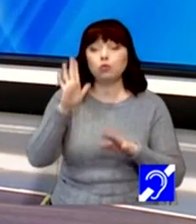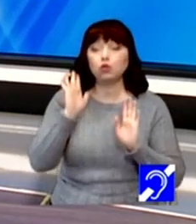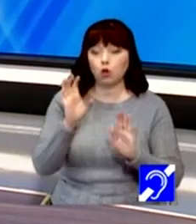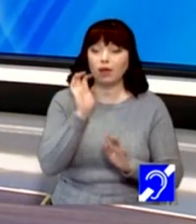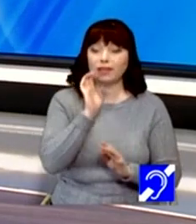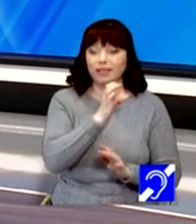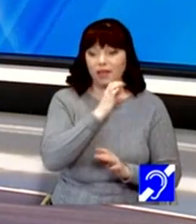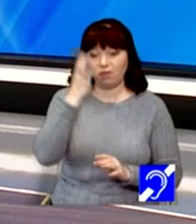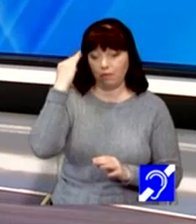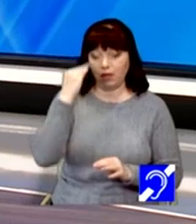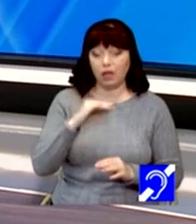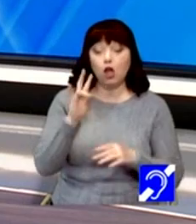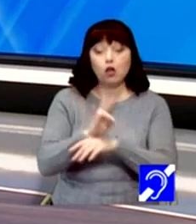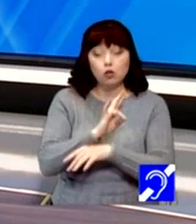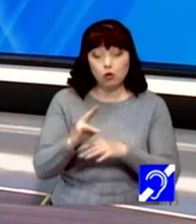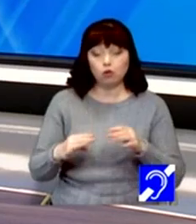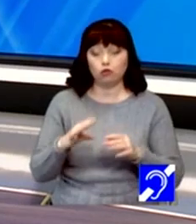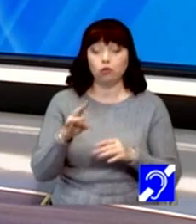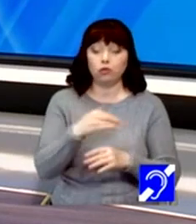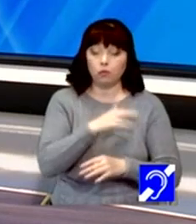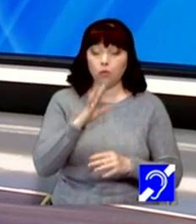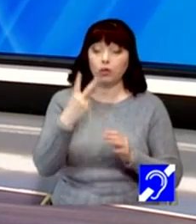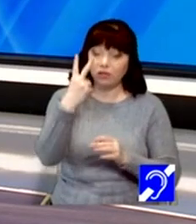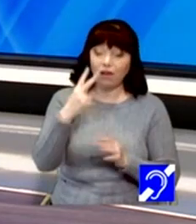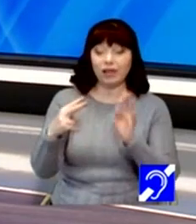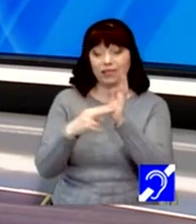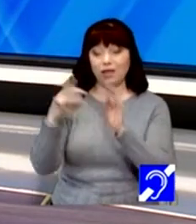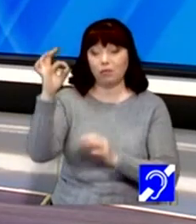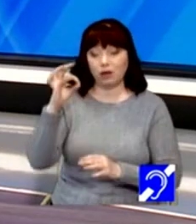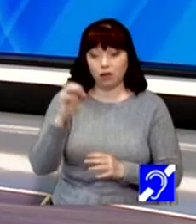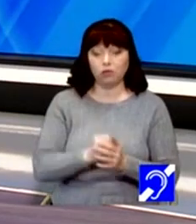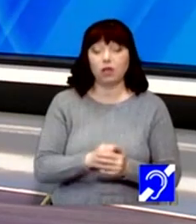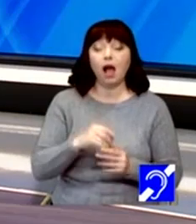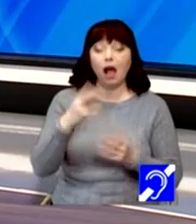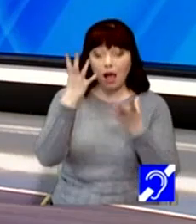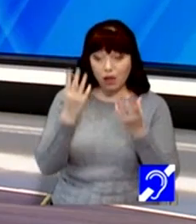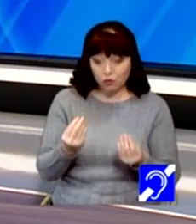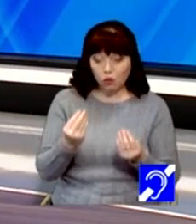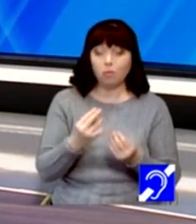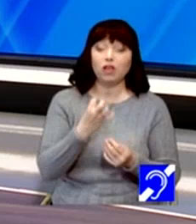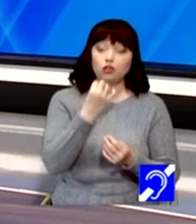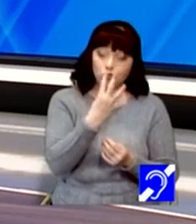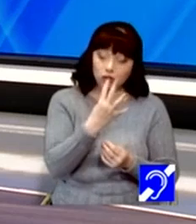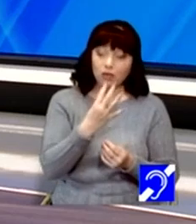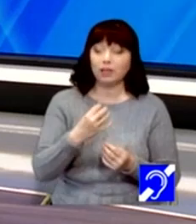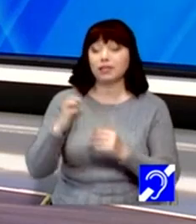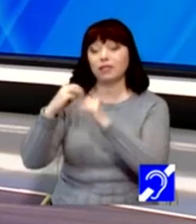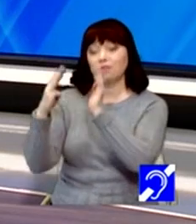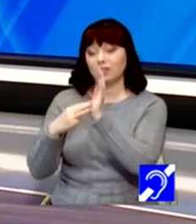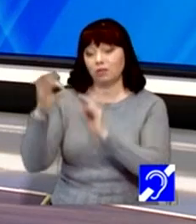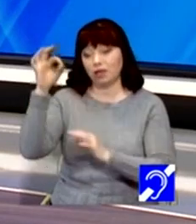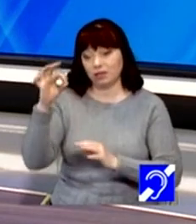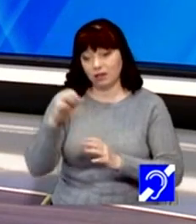nord noaptea minimele se vor incadra intre 2 si 7 grade ziua maximele vor oscila intre 14 si 18